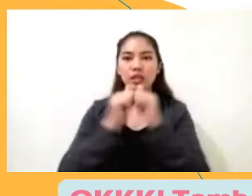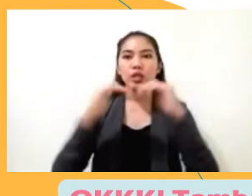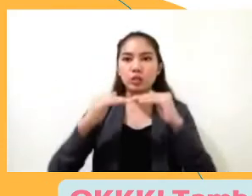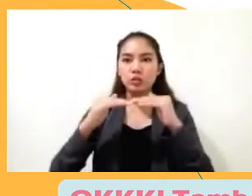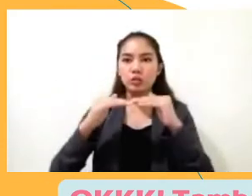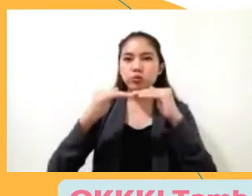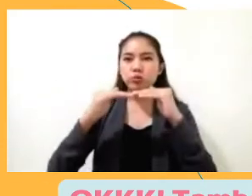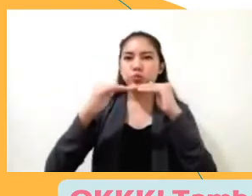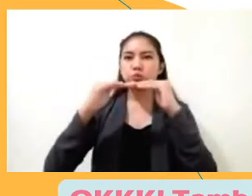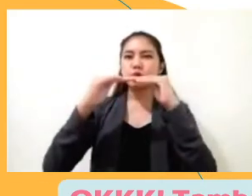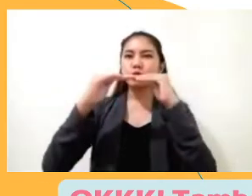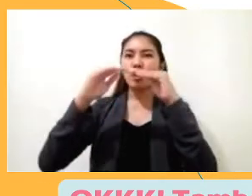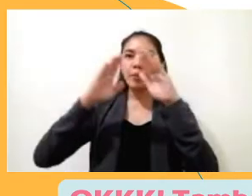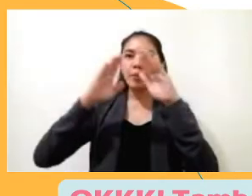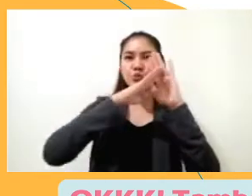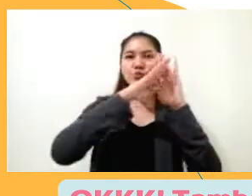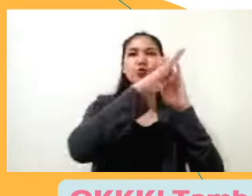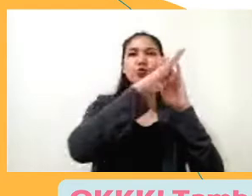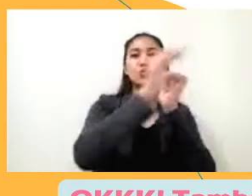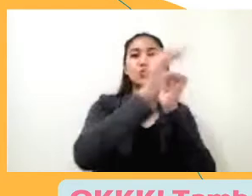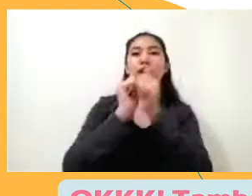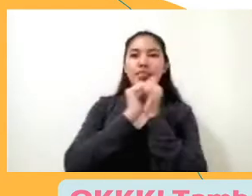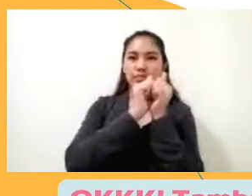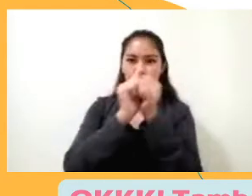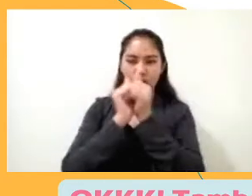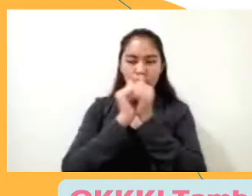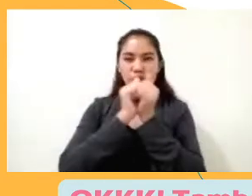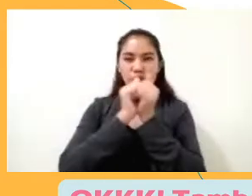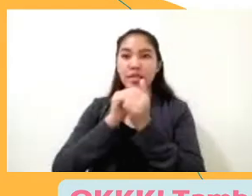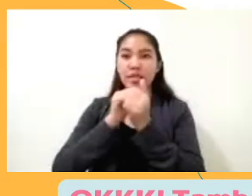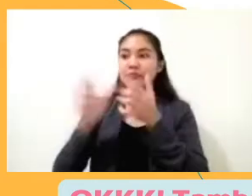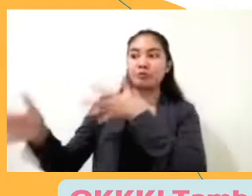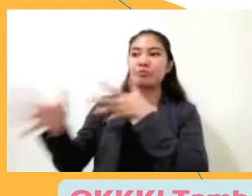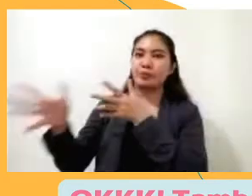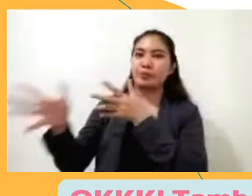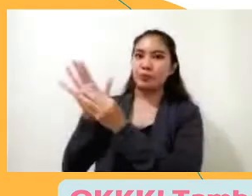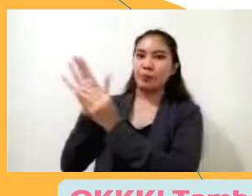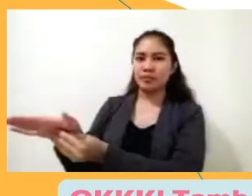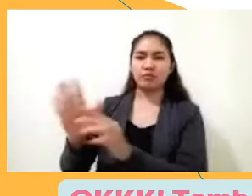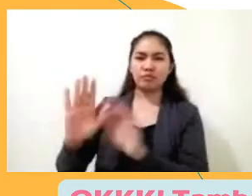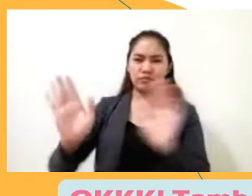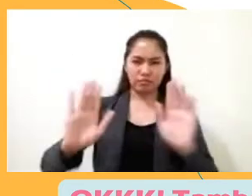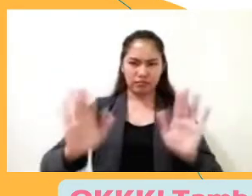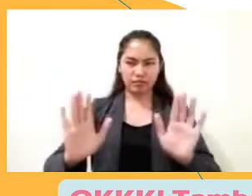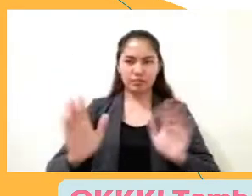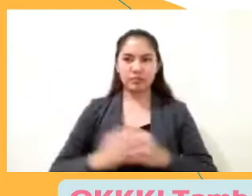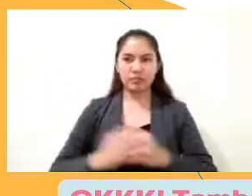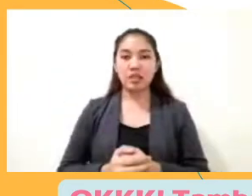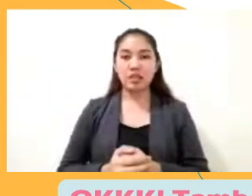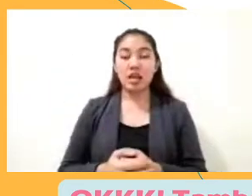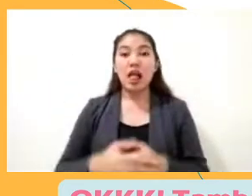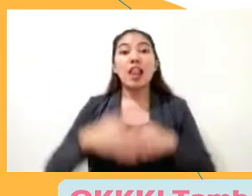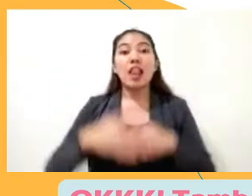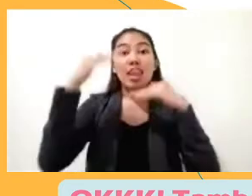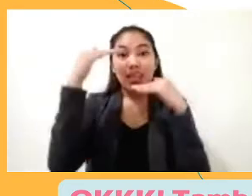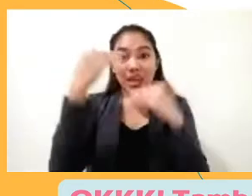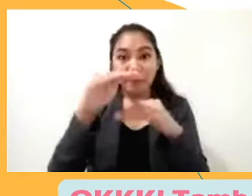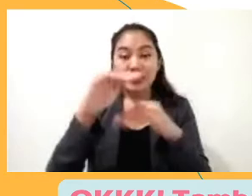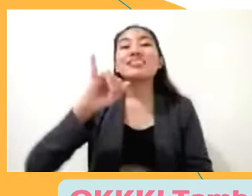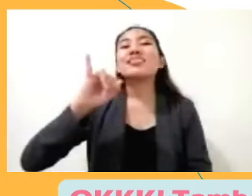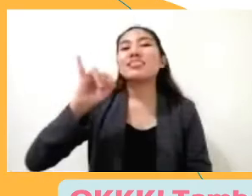So wala siyang hangganan. Yung hangganan lang niya ay kung nakakasakit tayo ng ibang tao,